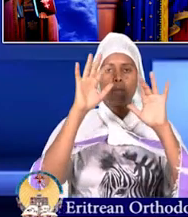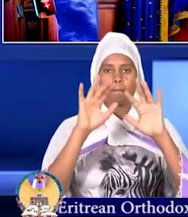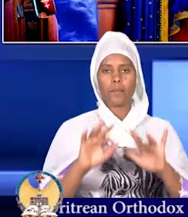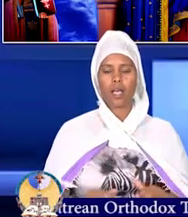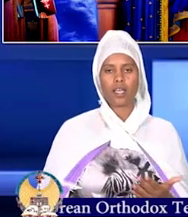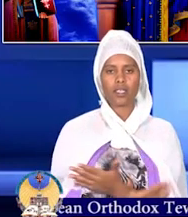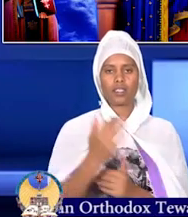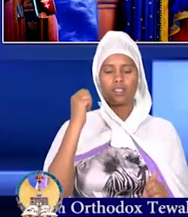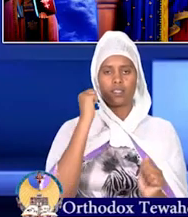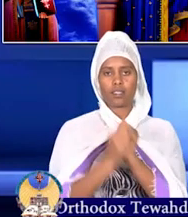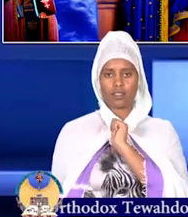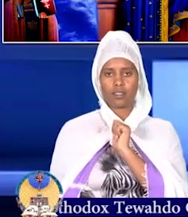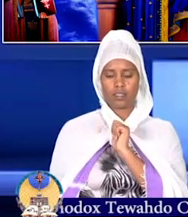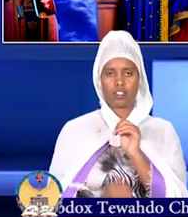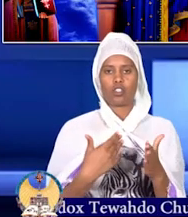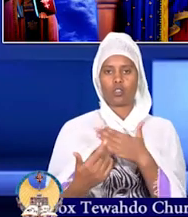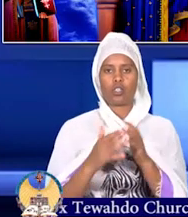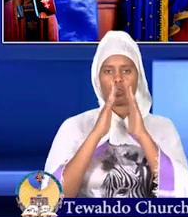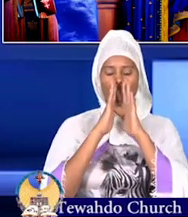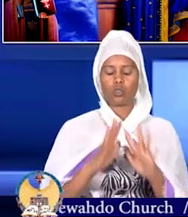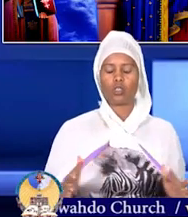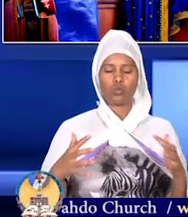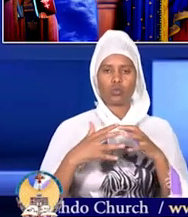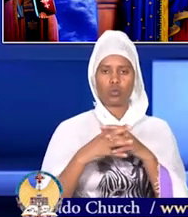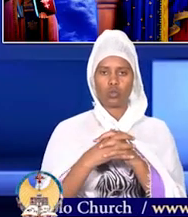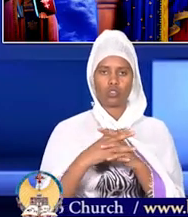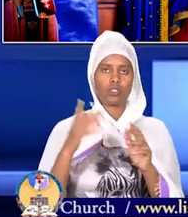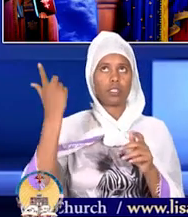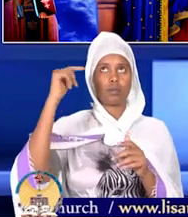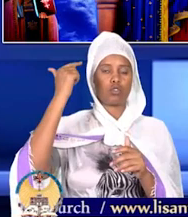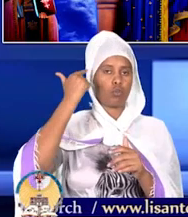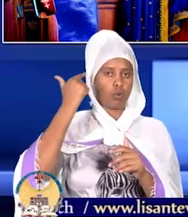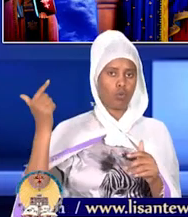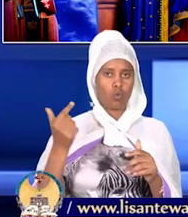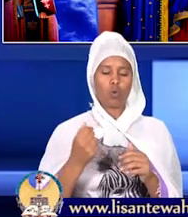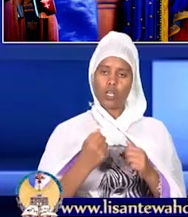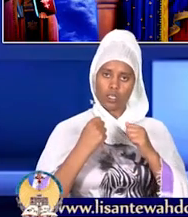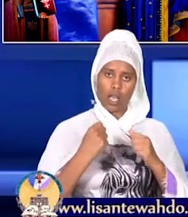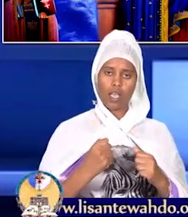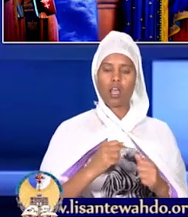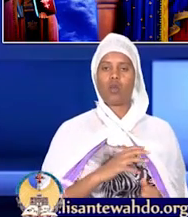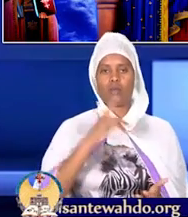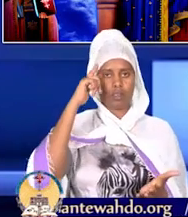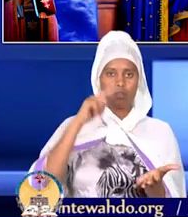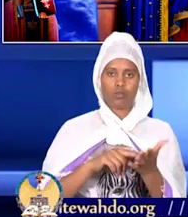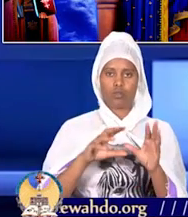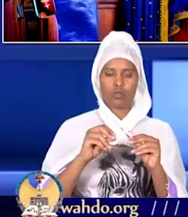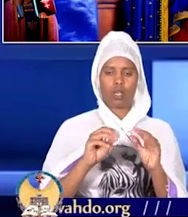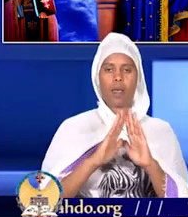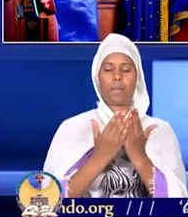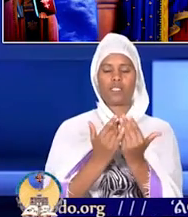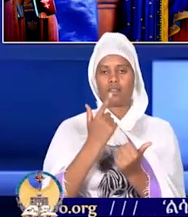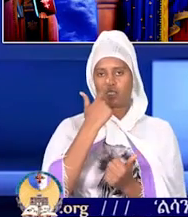3 ዓመትን 6 ወርሕን ማይ ንኸይዘንብ ከም ዝኸልከለ ናይ ቅዱሳን ጸሎት ድማ ክሳዕ ክንዲዚ ሓይሊ ዘለዎ